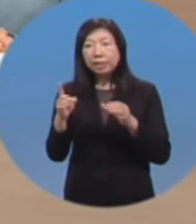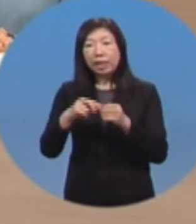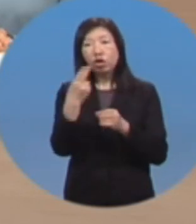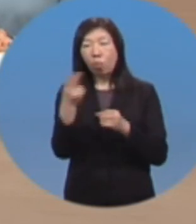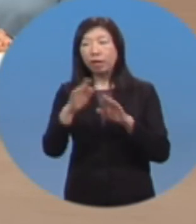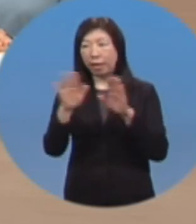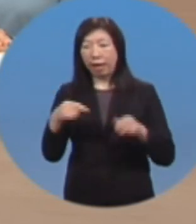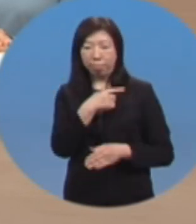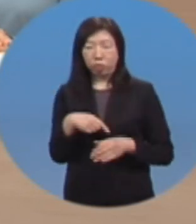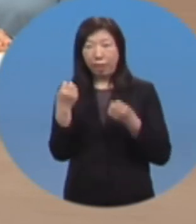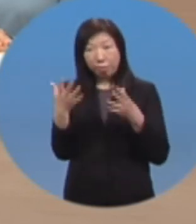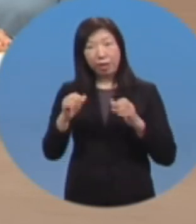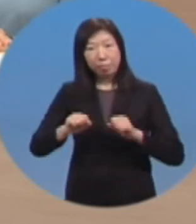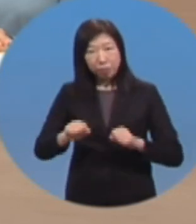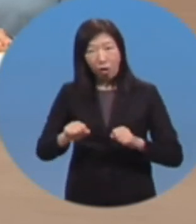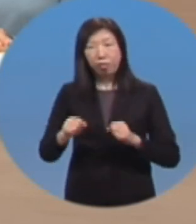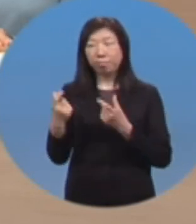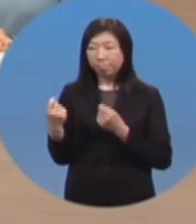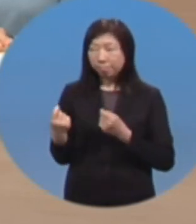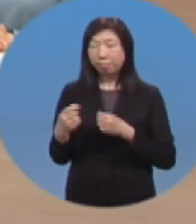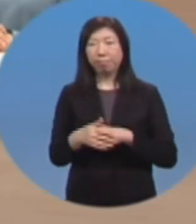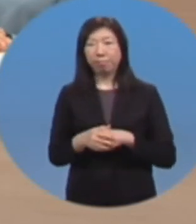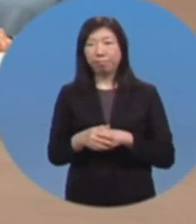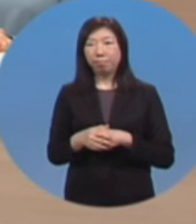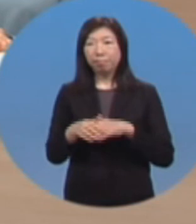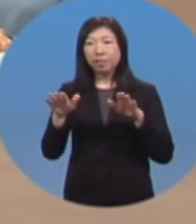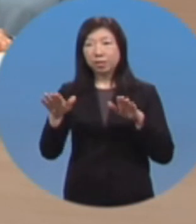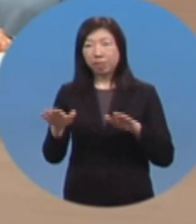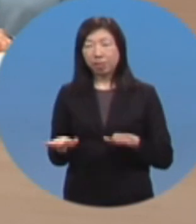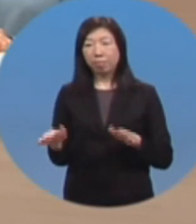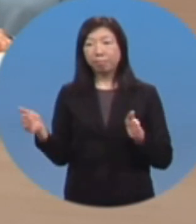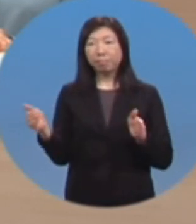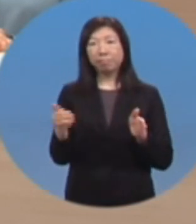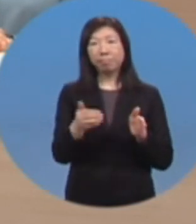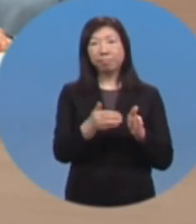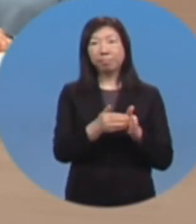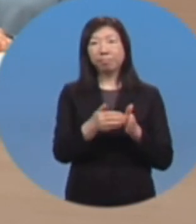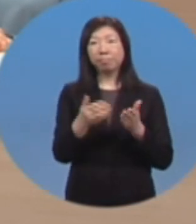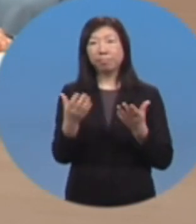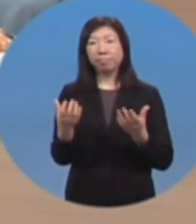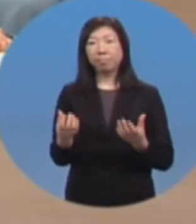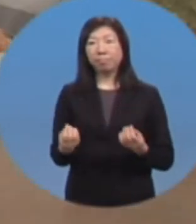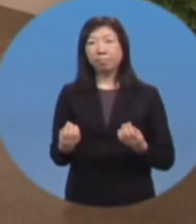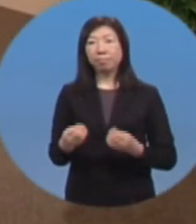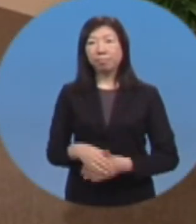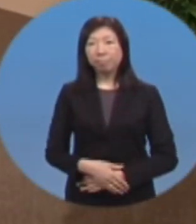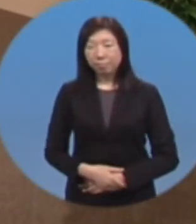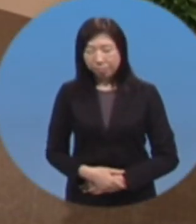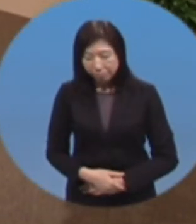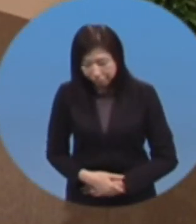。気持ちも新たに頑張りましょう。 そうですね。それでは今週のウィークリー千葉県、この辺りで失礼します。